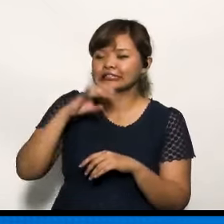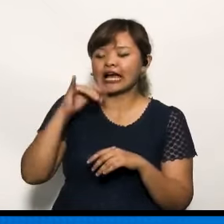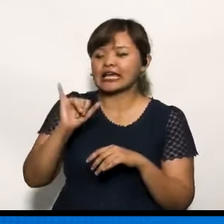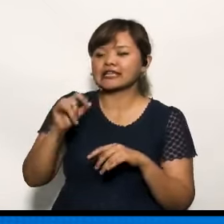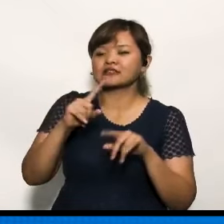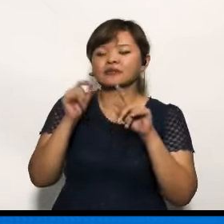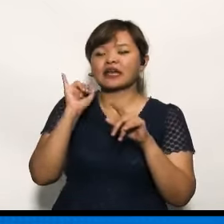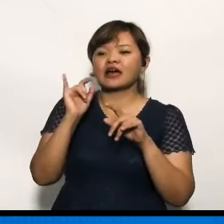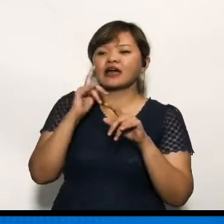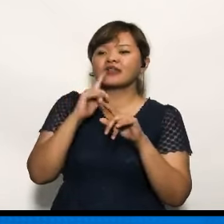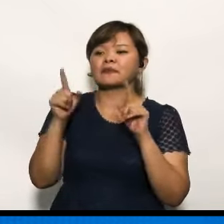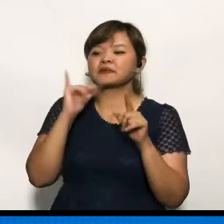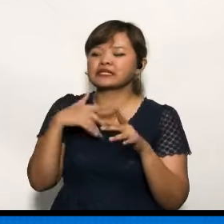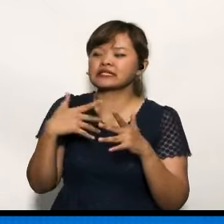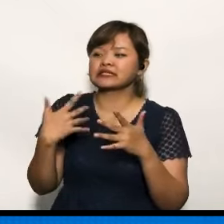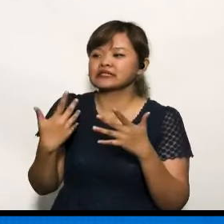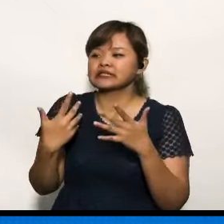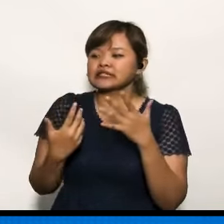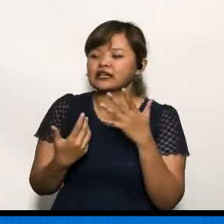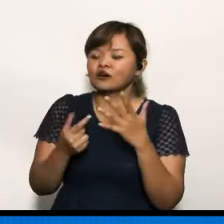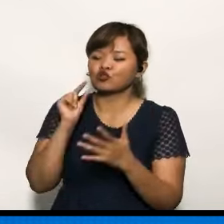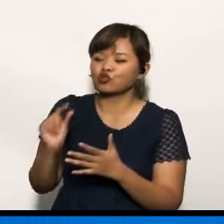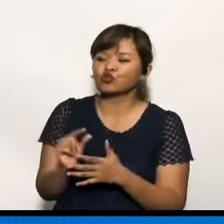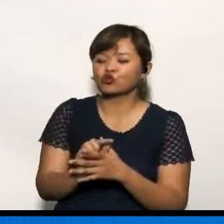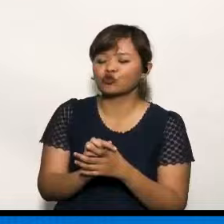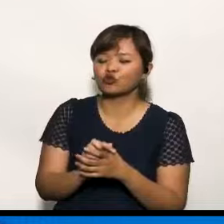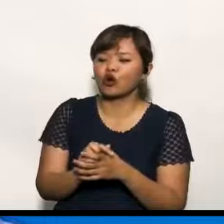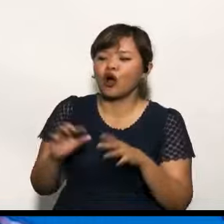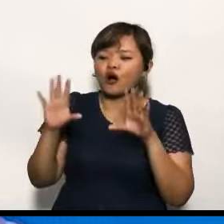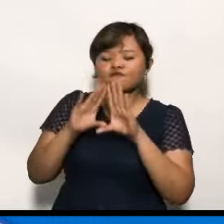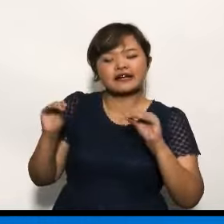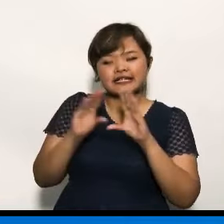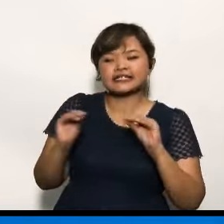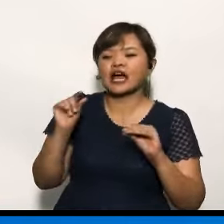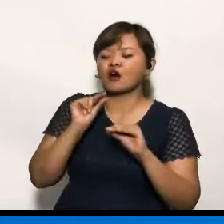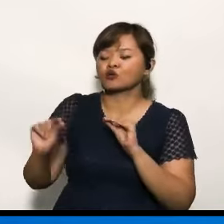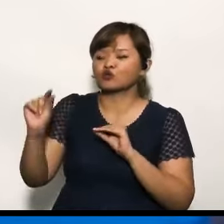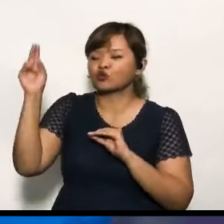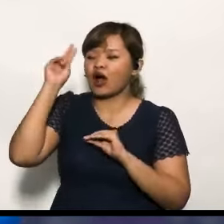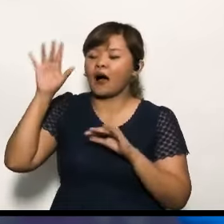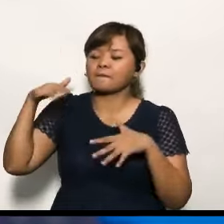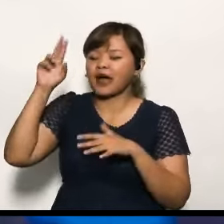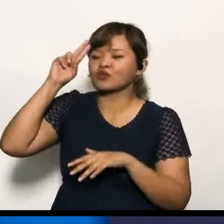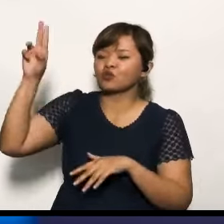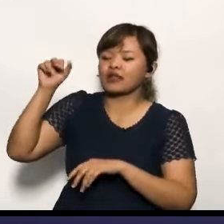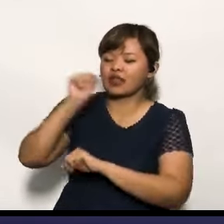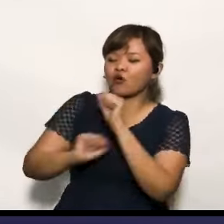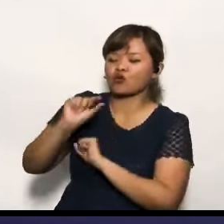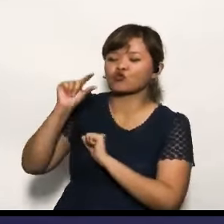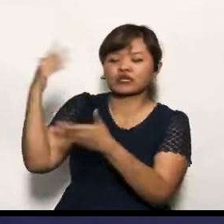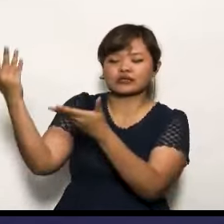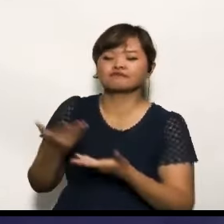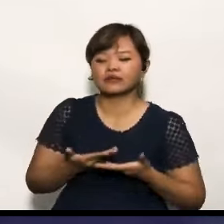do according to his good pleasure. But to work out apa yang Tuhan sudah lakukan buat